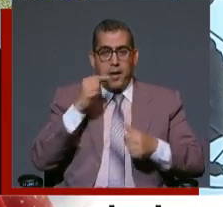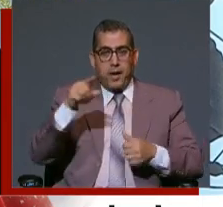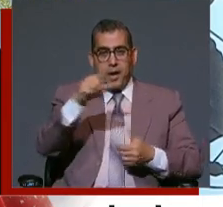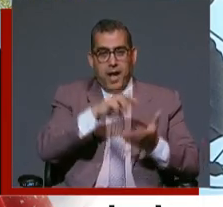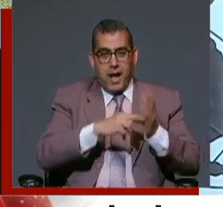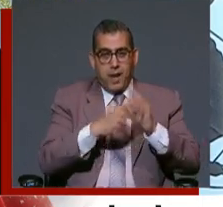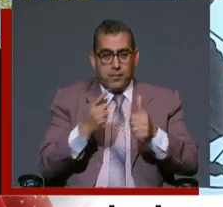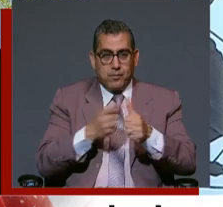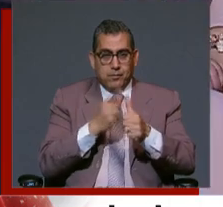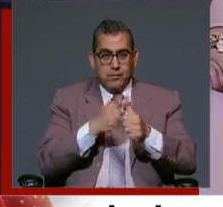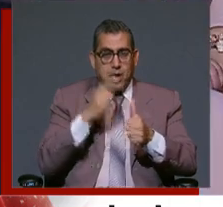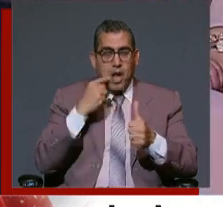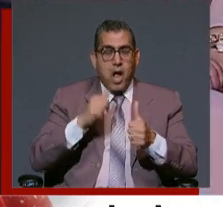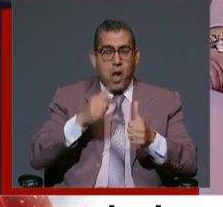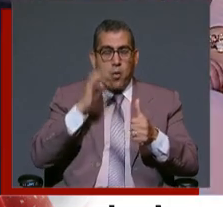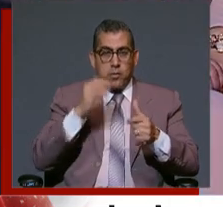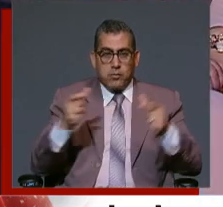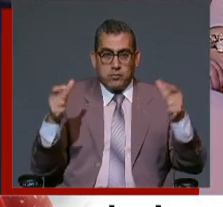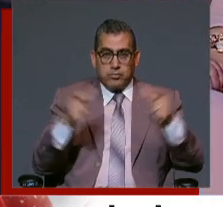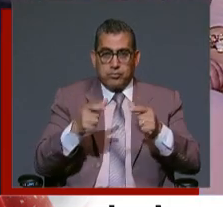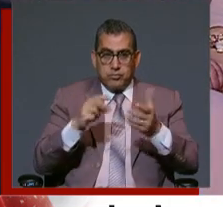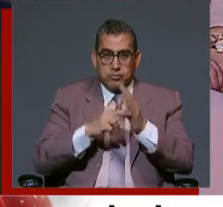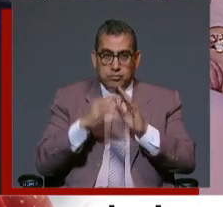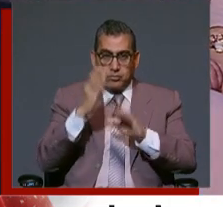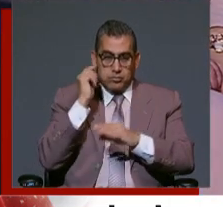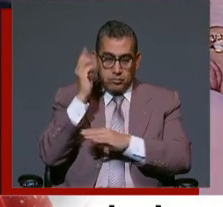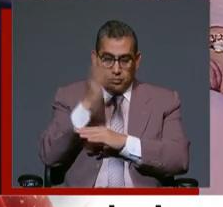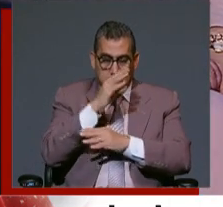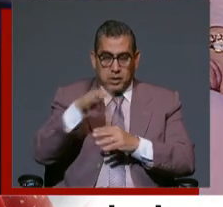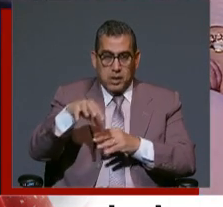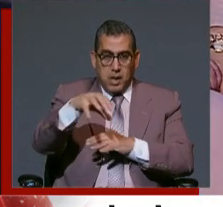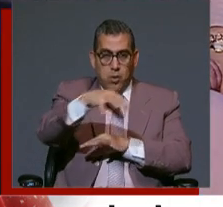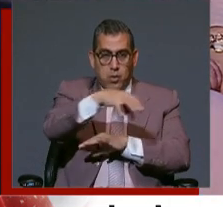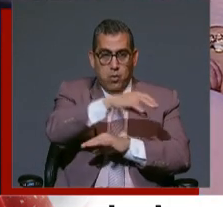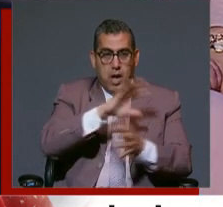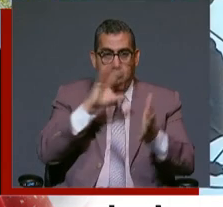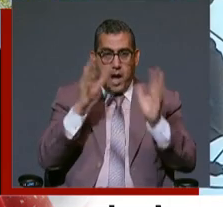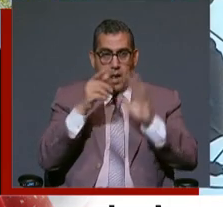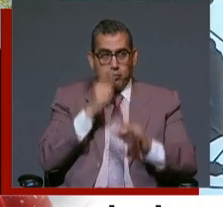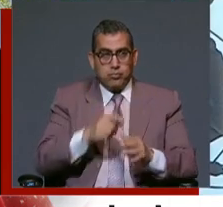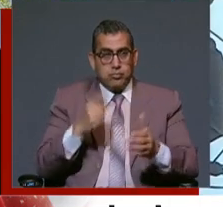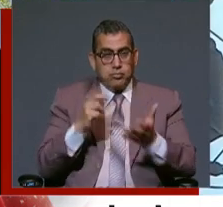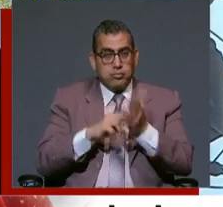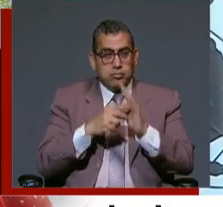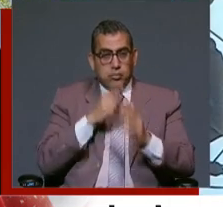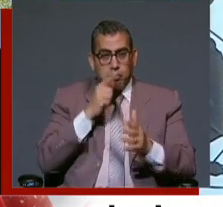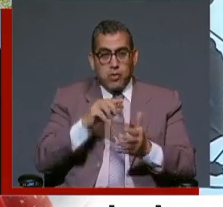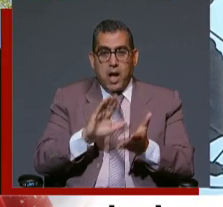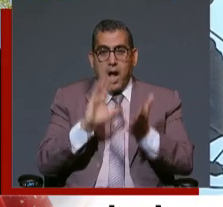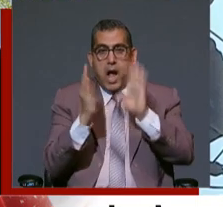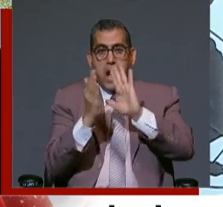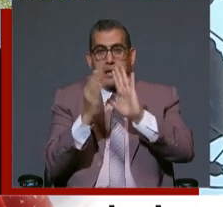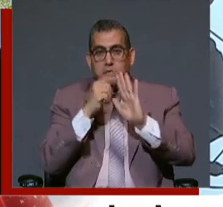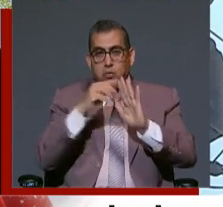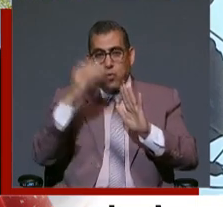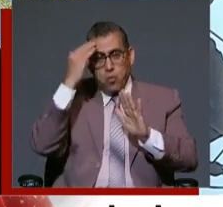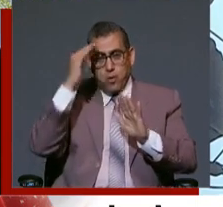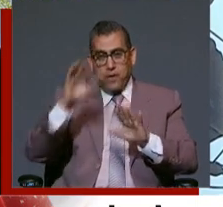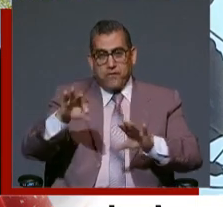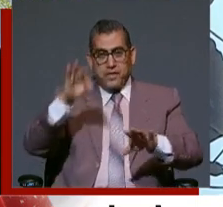رأس الأولويات الاستراتيجية لجميع دول العالم. وعلى عكس ما قد يعتقده